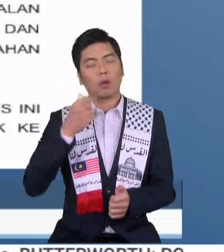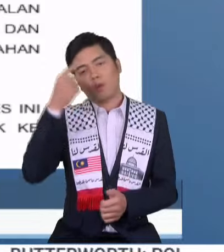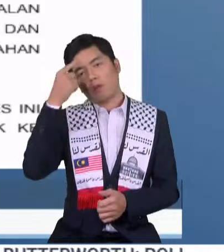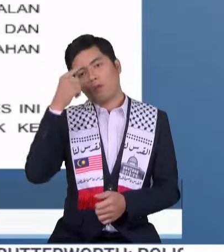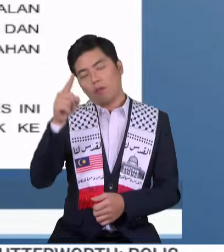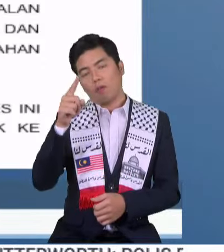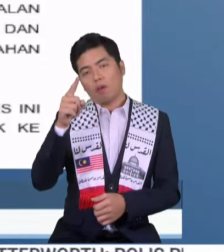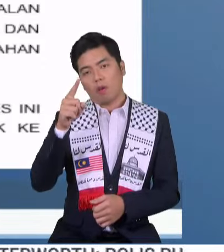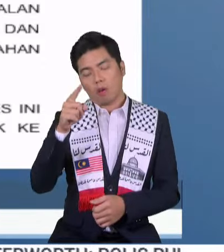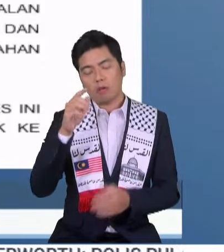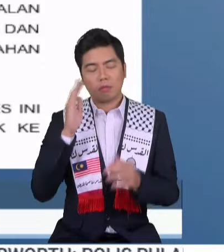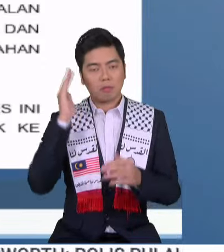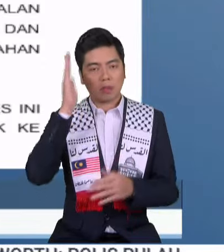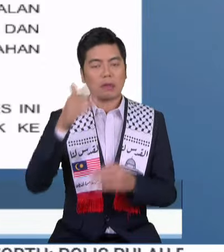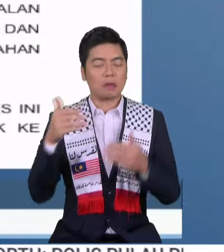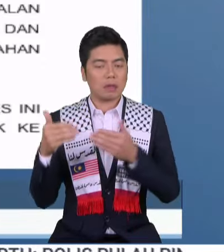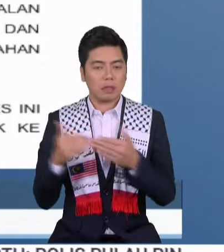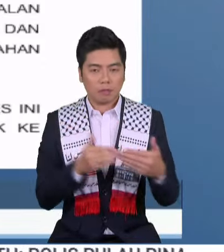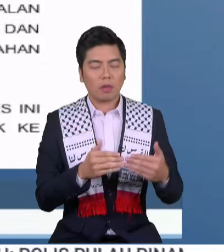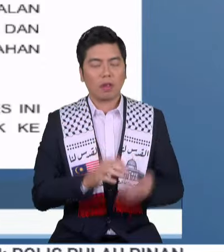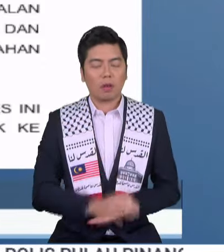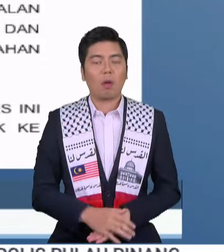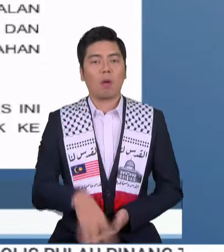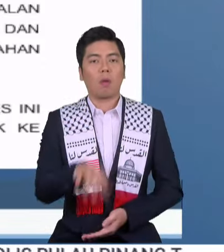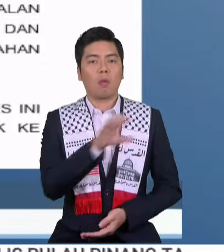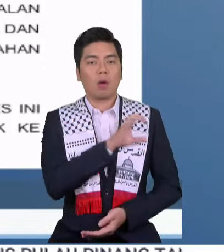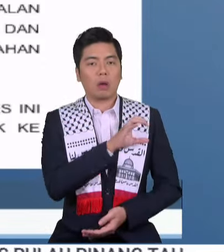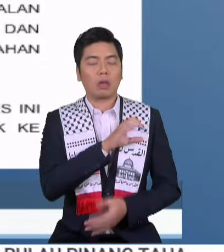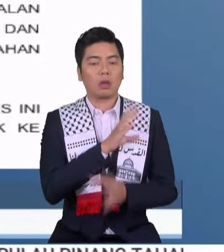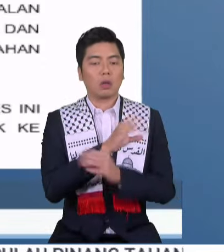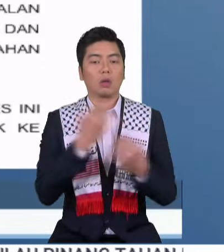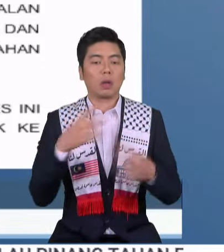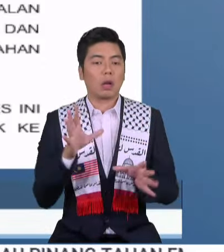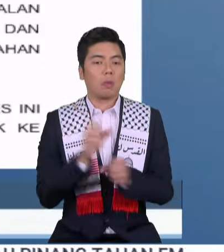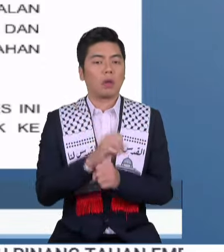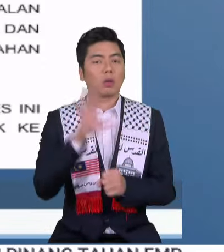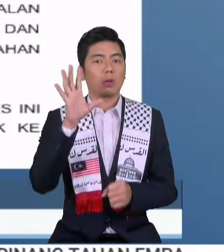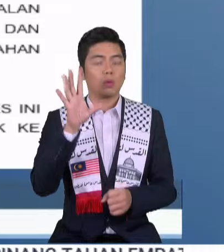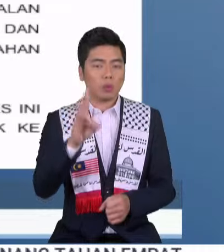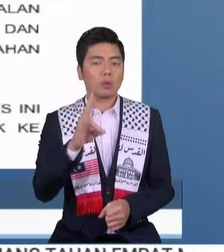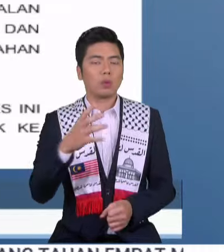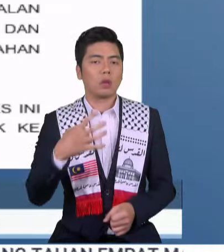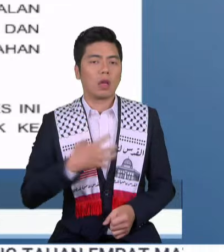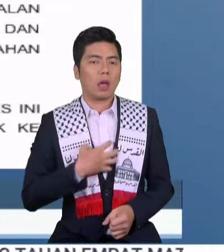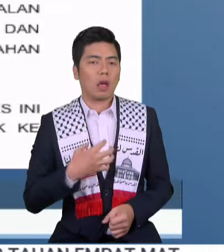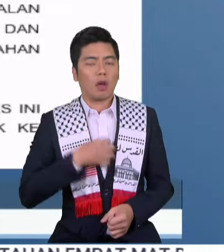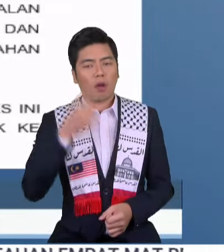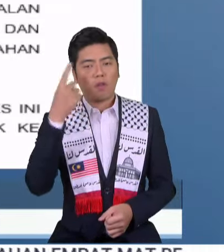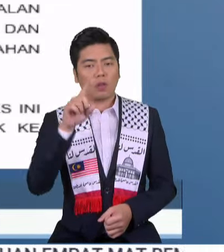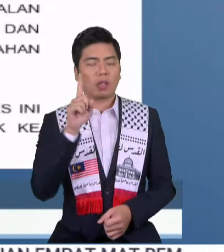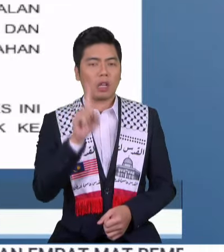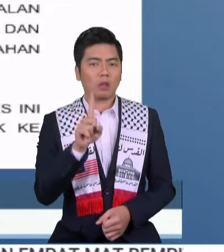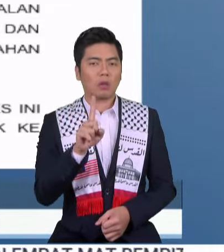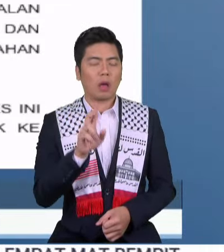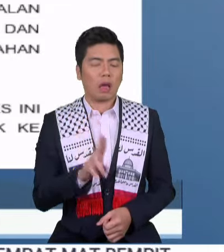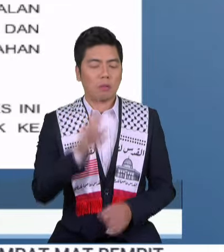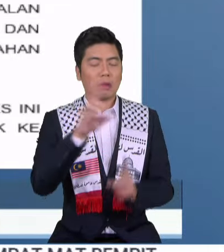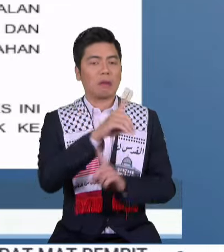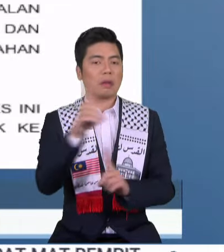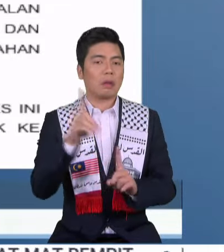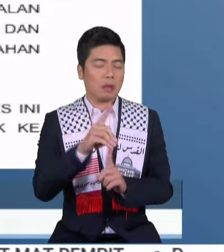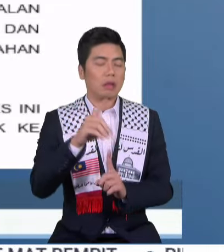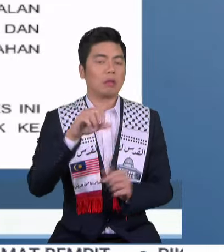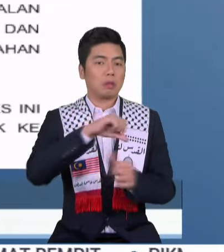arahan lanjut. Katanya, setakat ini Polis Sarawak telah menerima sebanyak 7 laporan berhubung satu hantaran yang dimuat naik di media